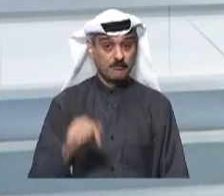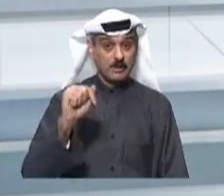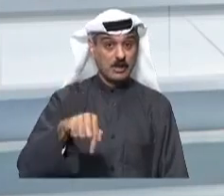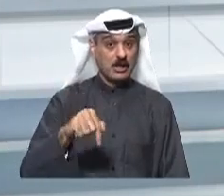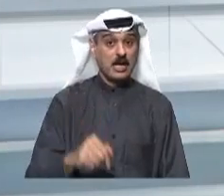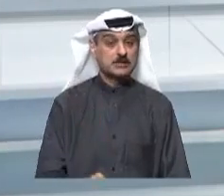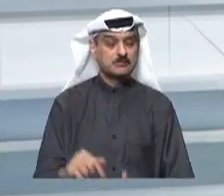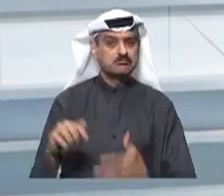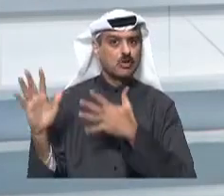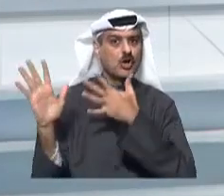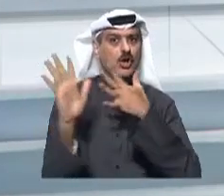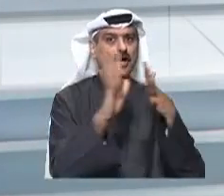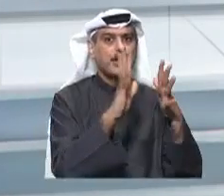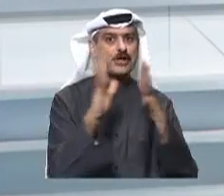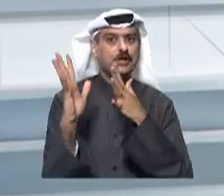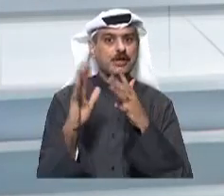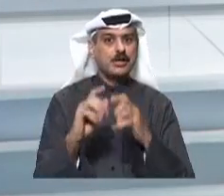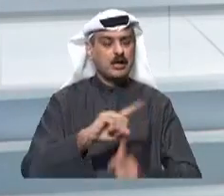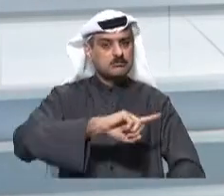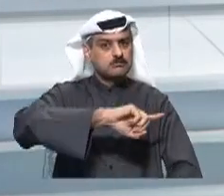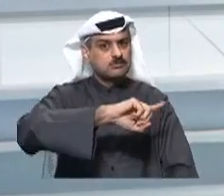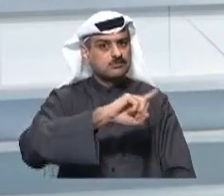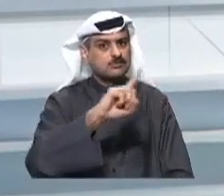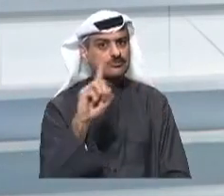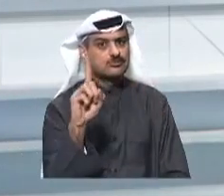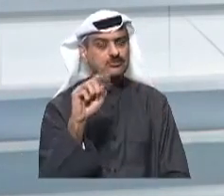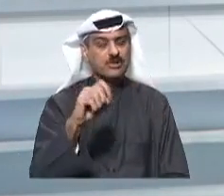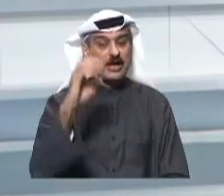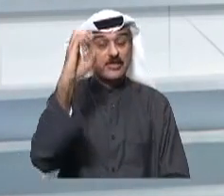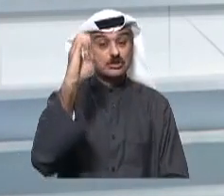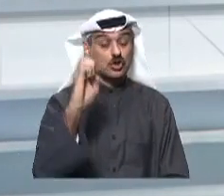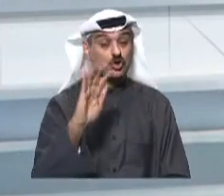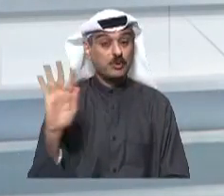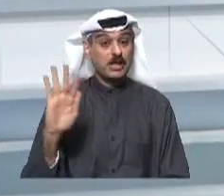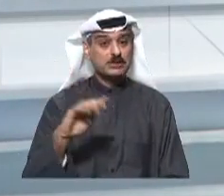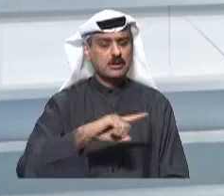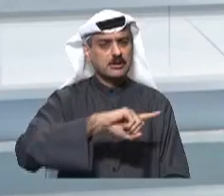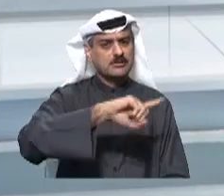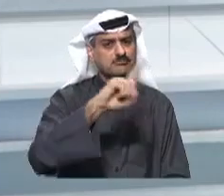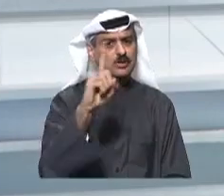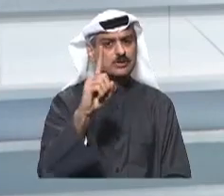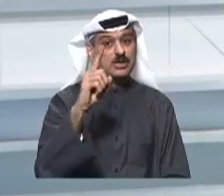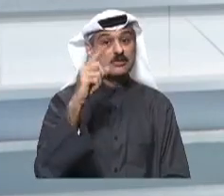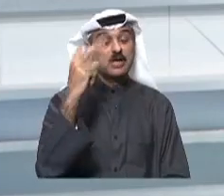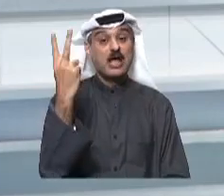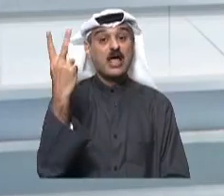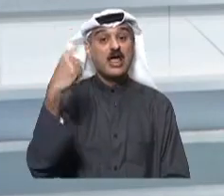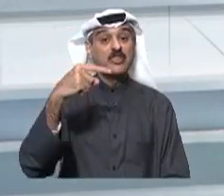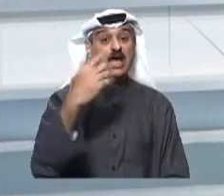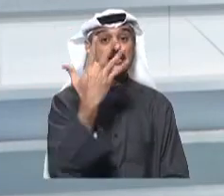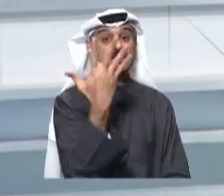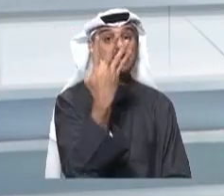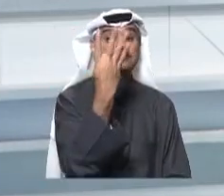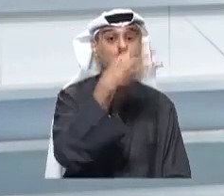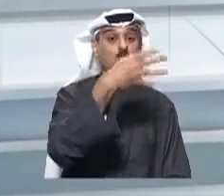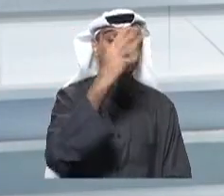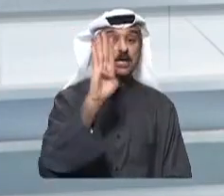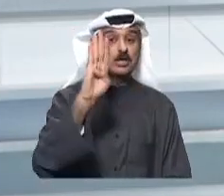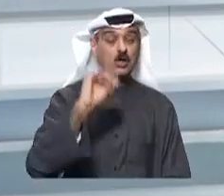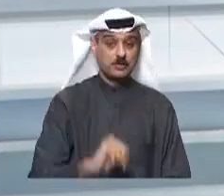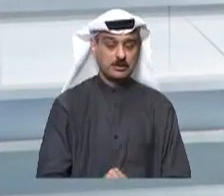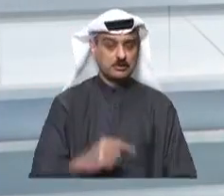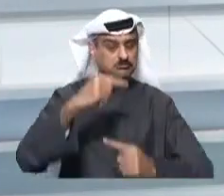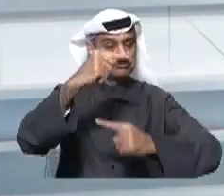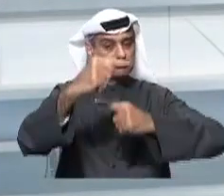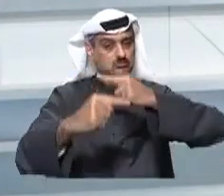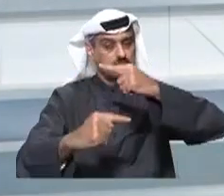نشاط الرياح الشمالية الشرقية إلى الجنوبية الشرقية راح يكون وارد ومستمر 12 إلى 45 كيلومتر في الساعة، وراح يستمر